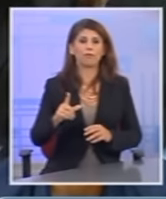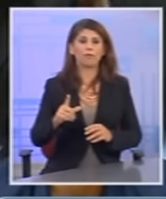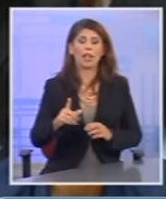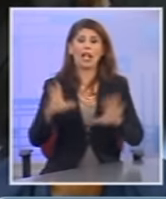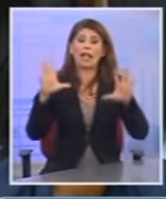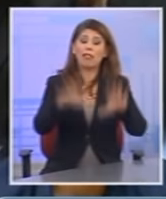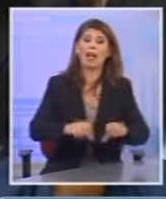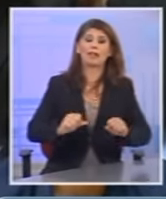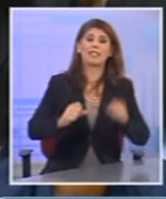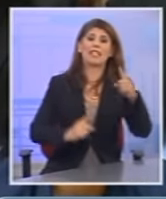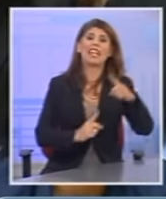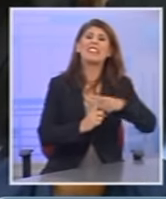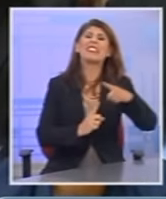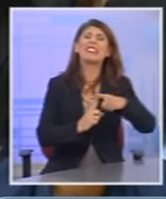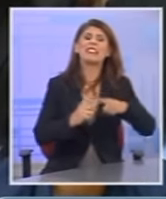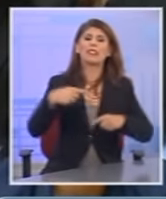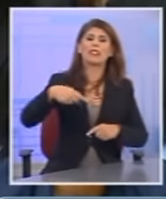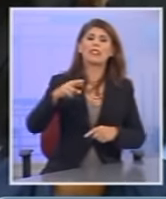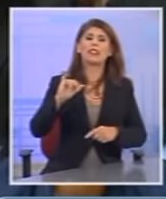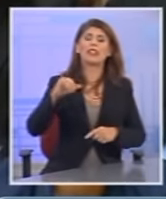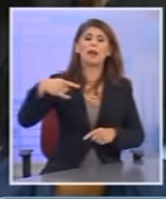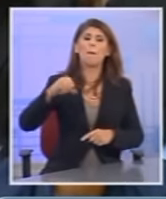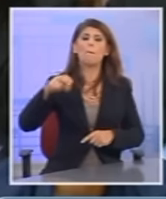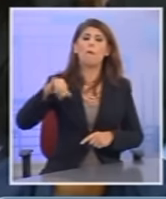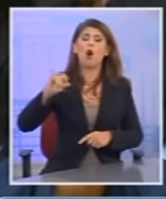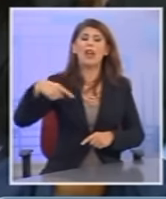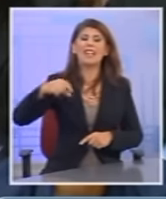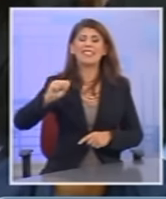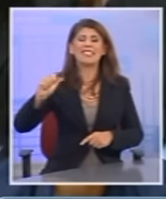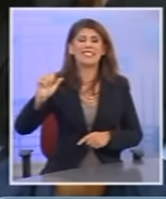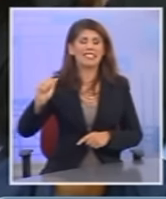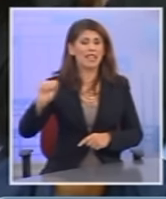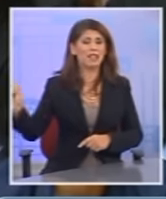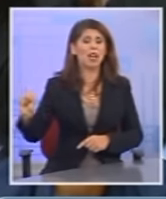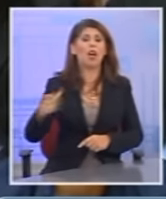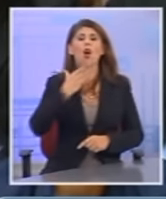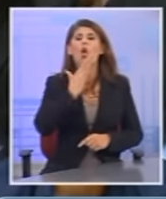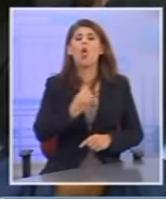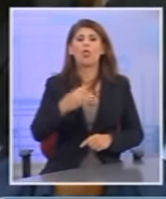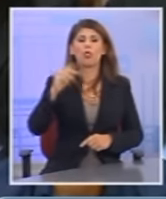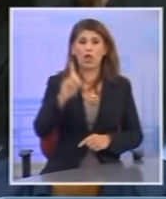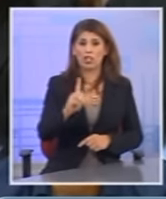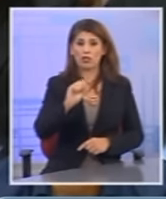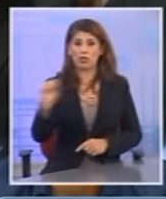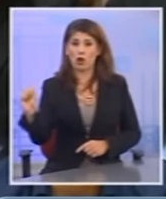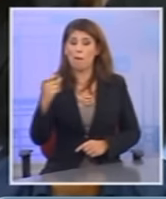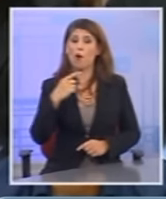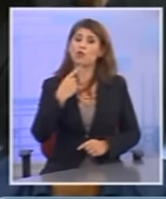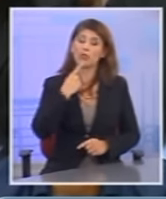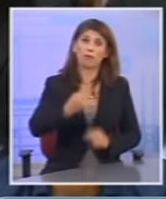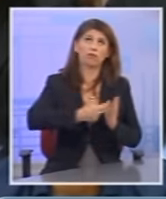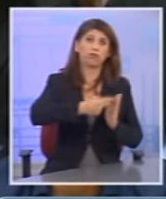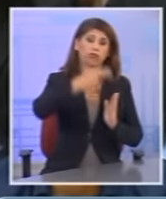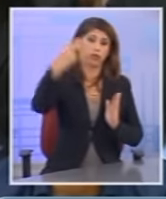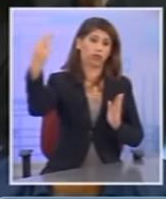ελευθερίας την περιγράφει ότι νύχτα ήταν εκείνη που την τρέμει ο λογισμός, έχει αναφερθεί λοιπόν στην άλωση της Τριπολιτσάς ότι